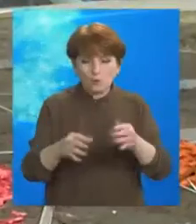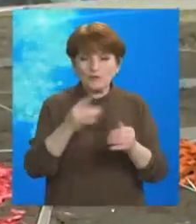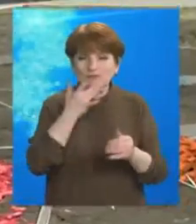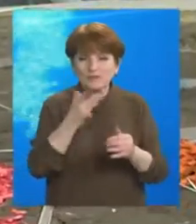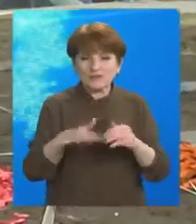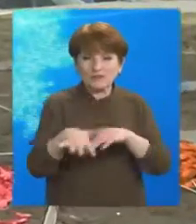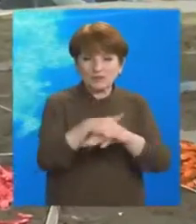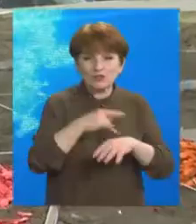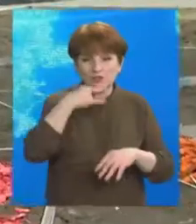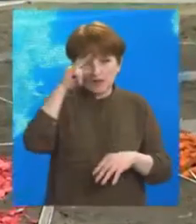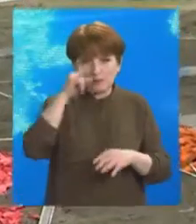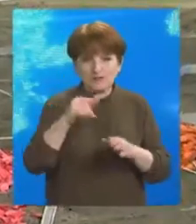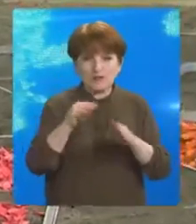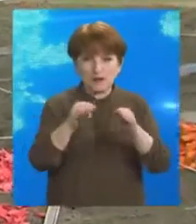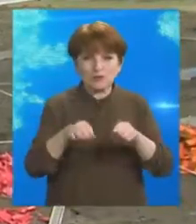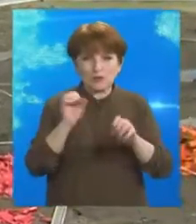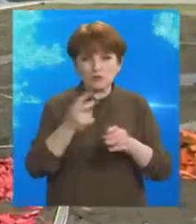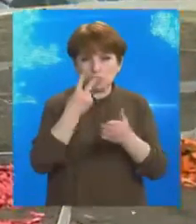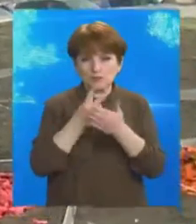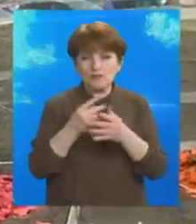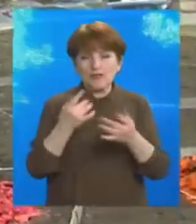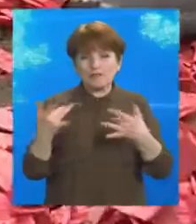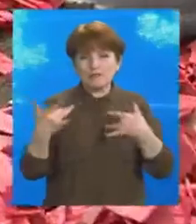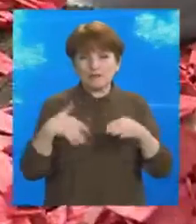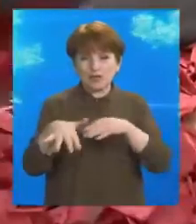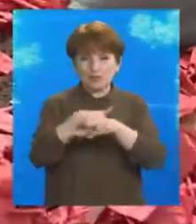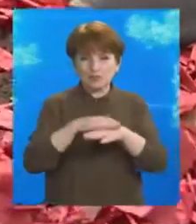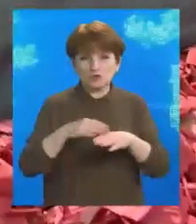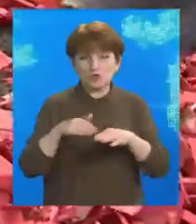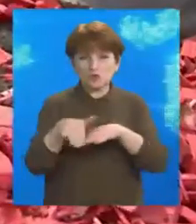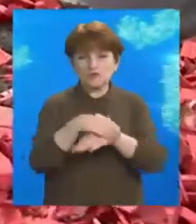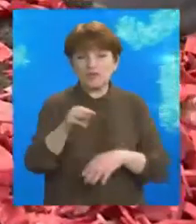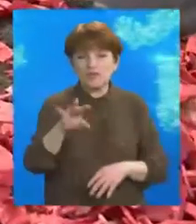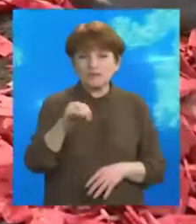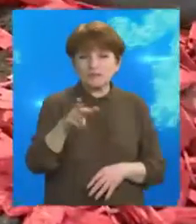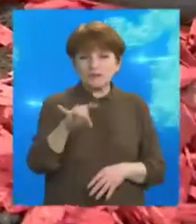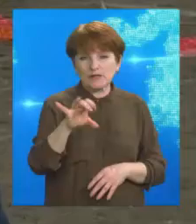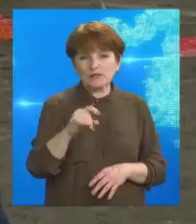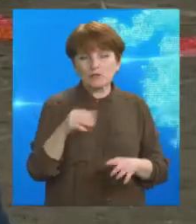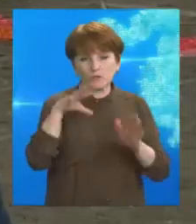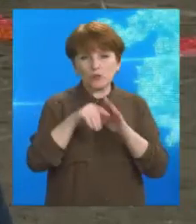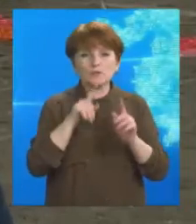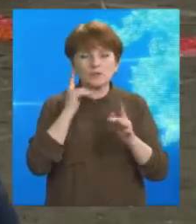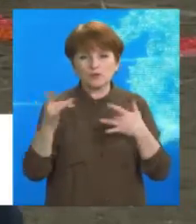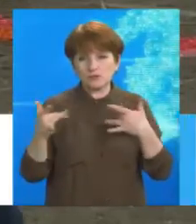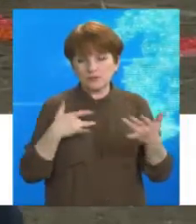следующей недели победные композиции можно будет увидеть на Театральной площади, улице Тимирязева, у входа в Молодежный театр.